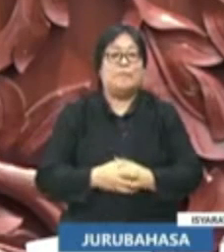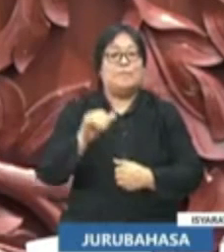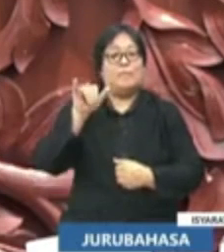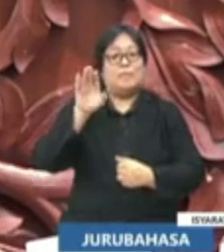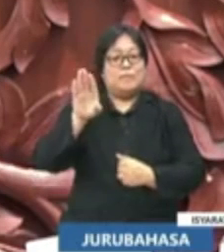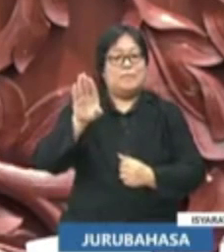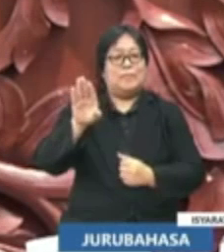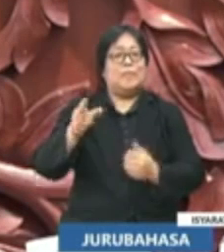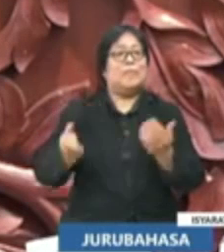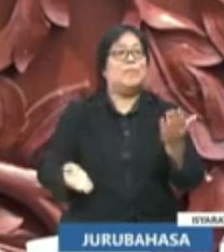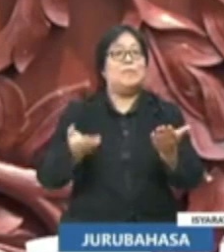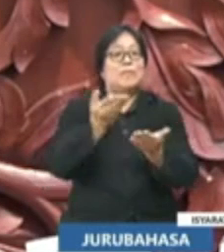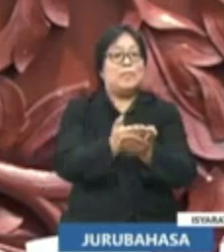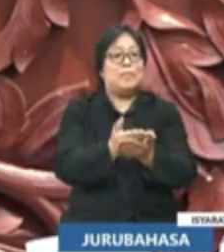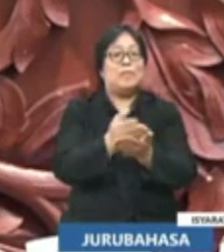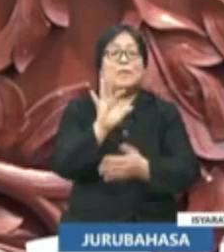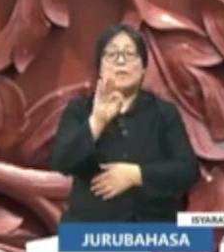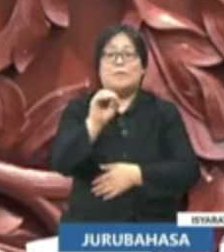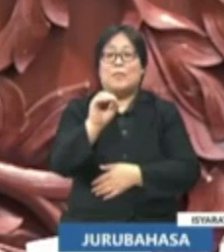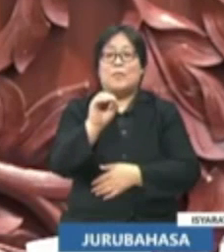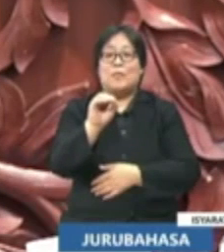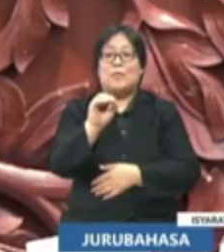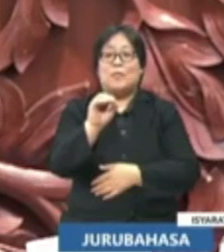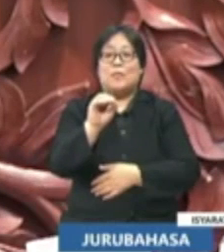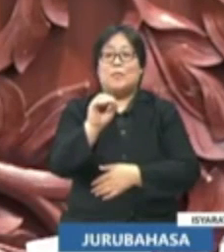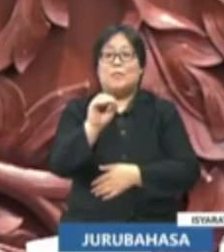Mohd membuat usul untuk 90